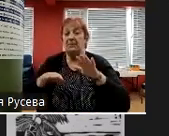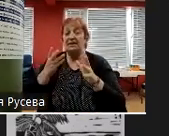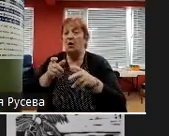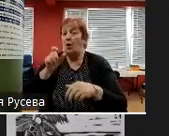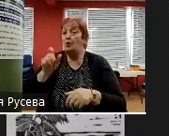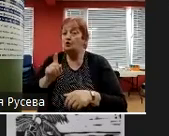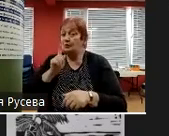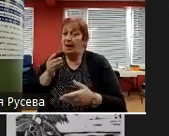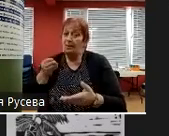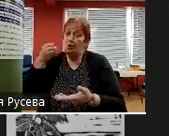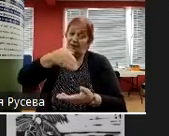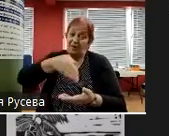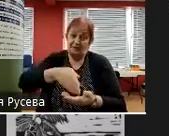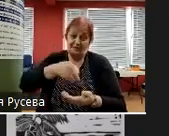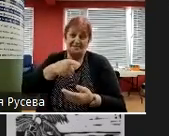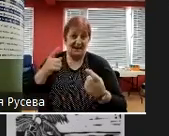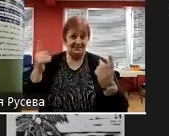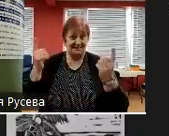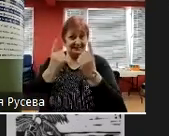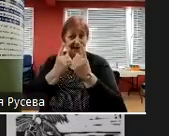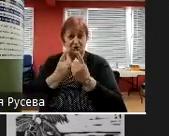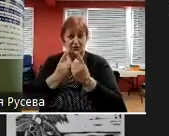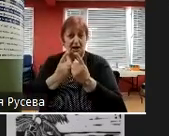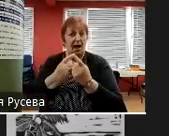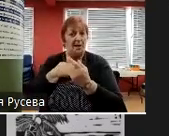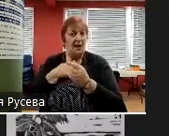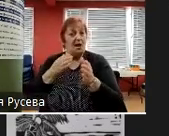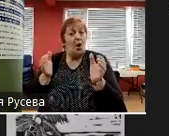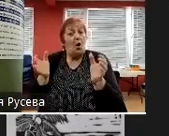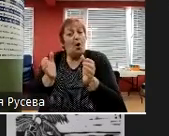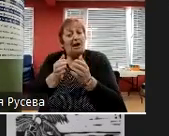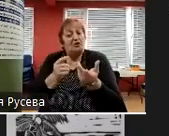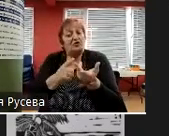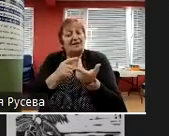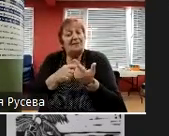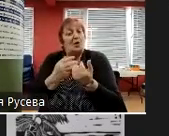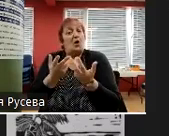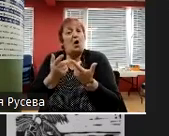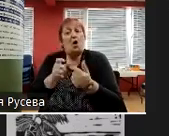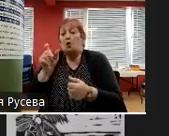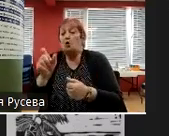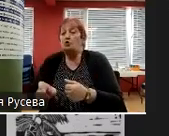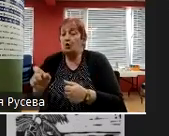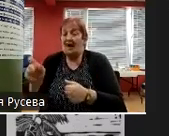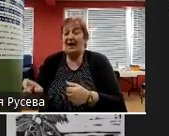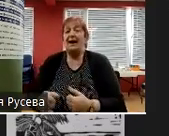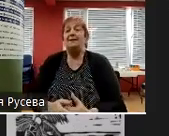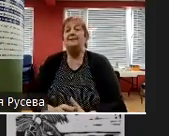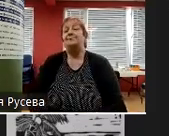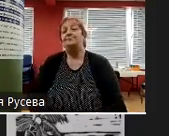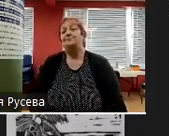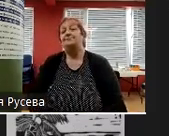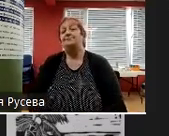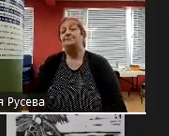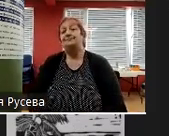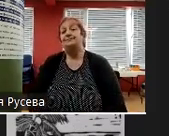да присъстват на даденото събитие, има ли ограничение за бройката и така. Okay.